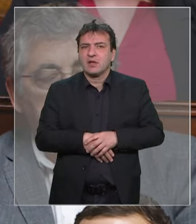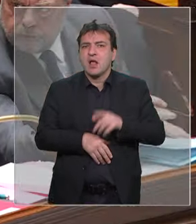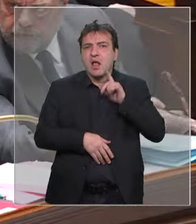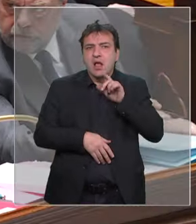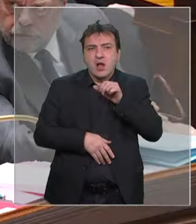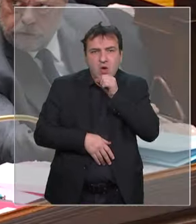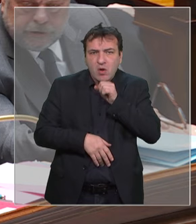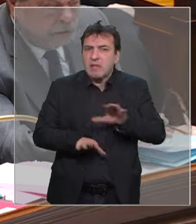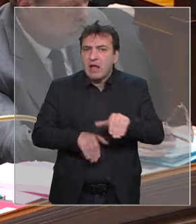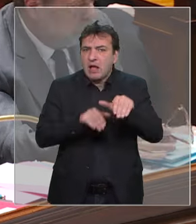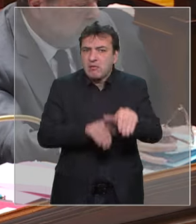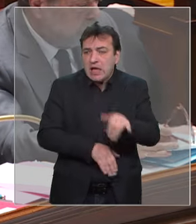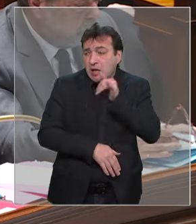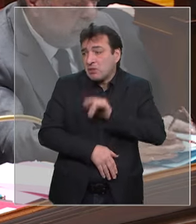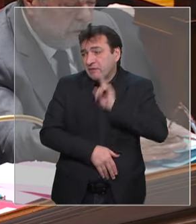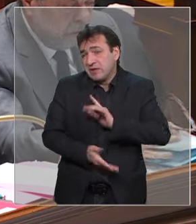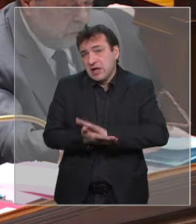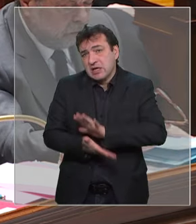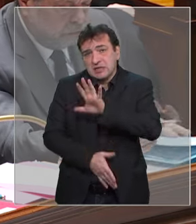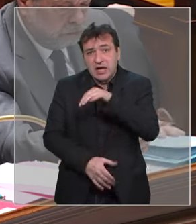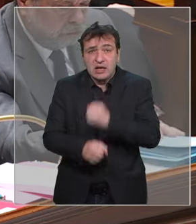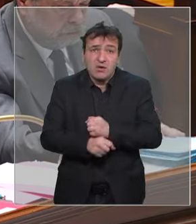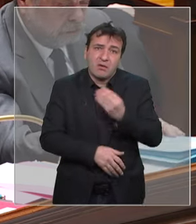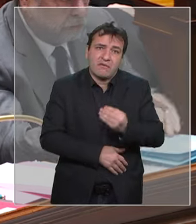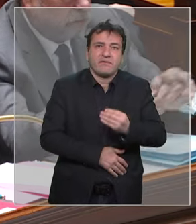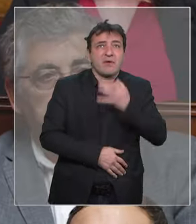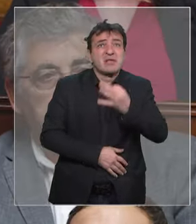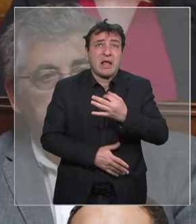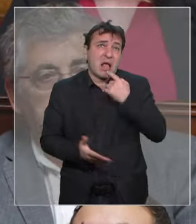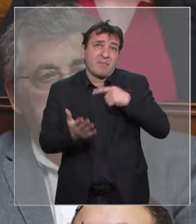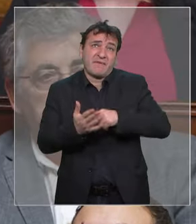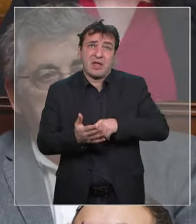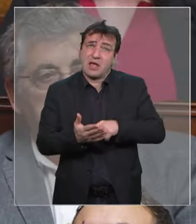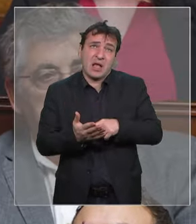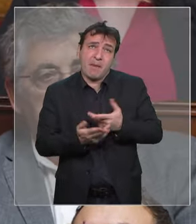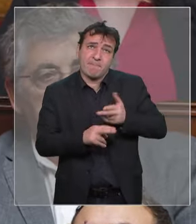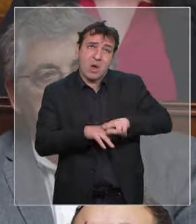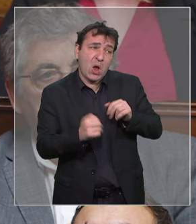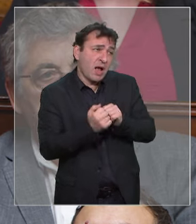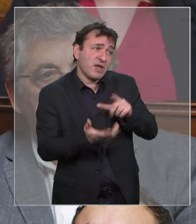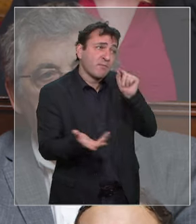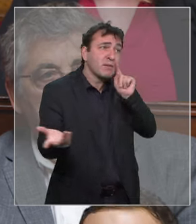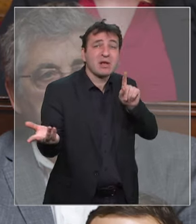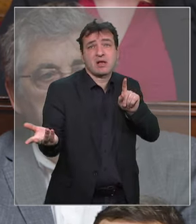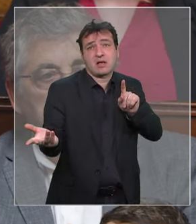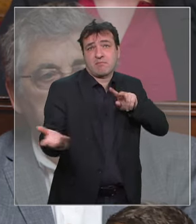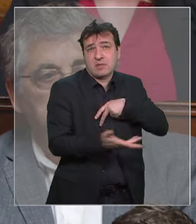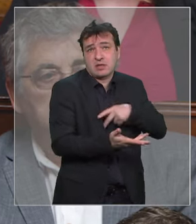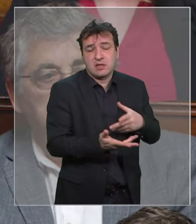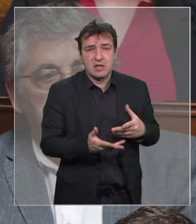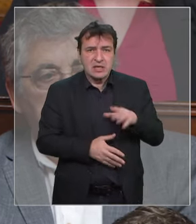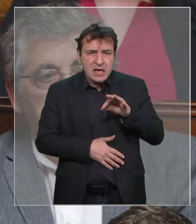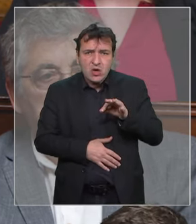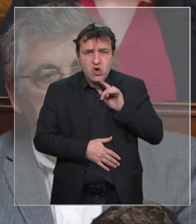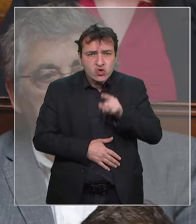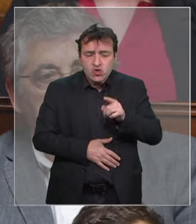leur petite fille de 5 ans, des enfants qui disent qu'ils auraient préféré mourir avec leurs parents. Cela fait 50 jours d'horreur que vous arrivez à dormir